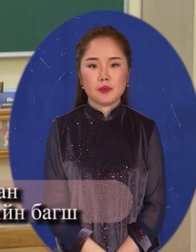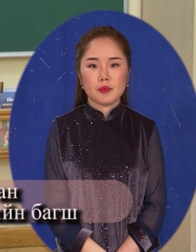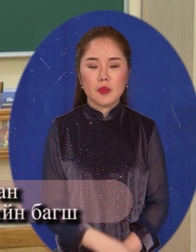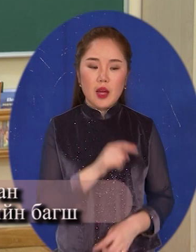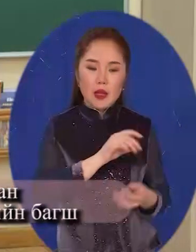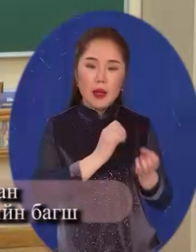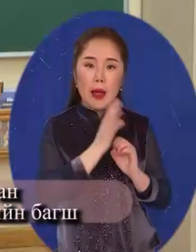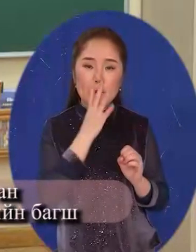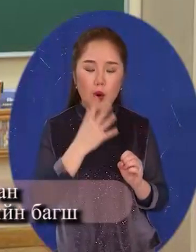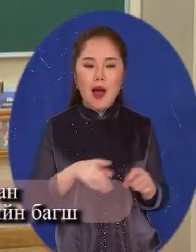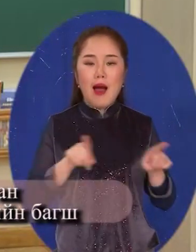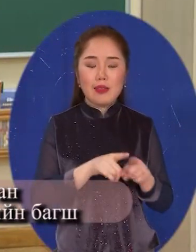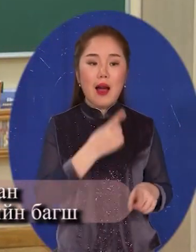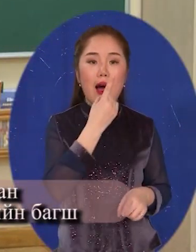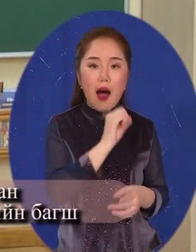азайтайық 110.